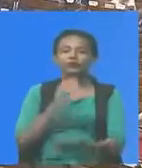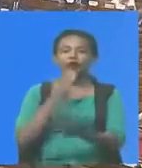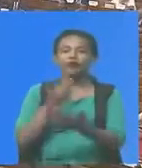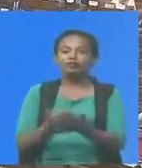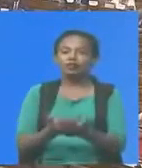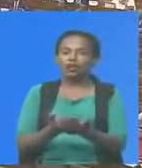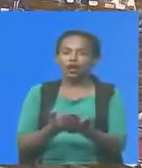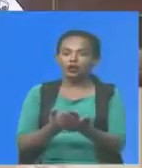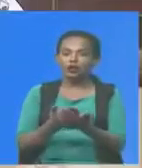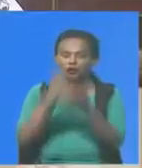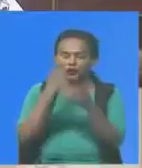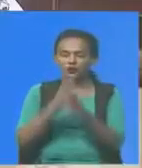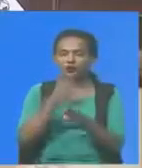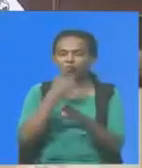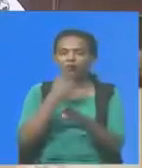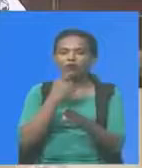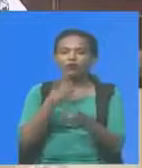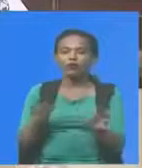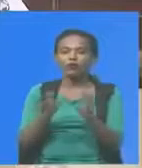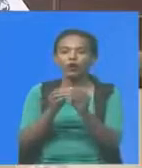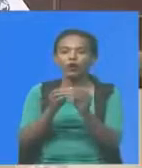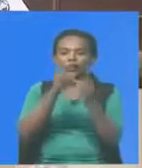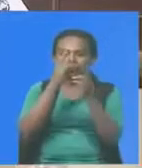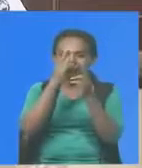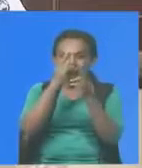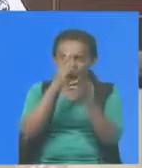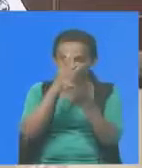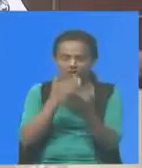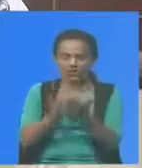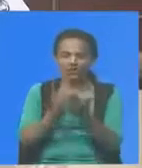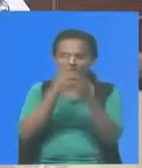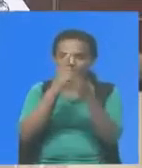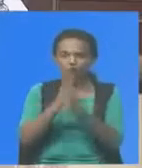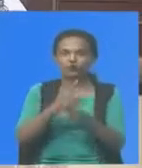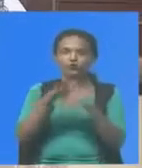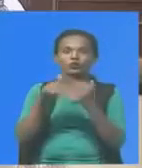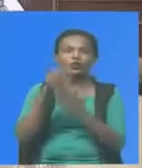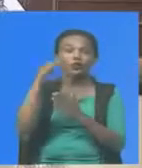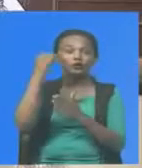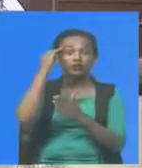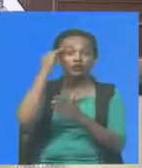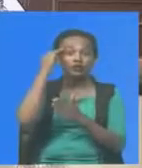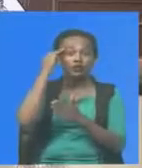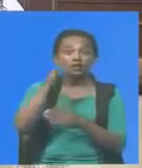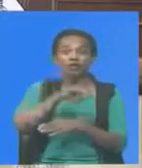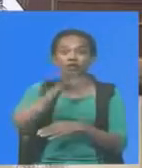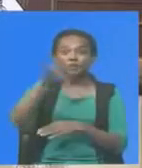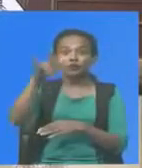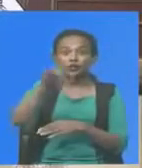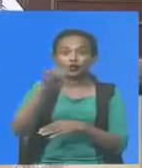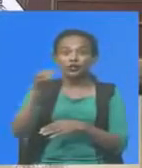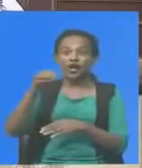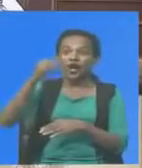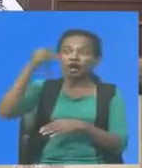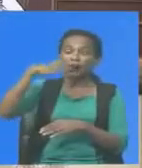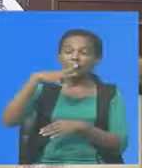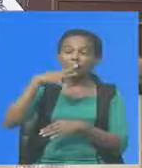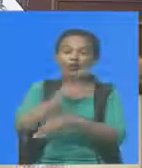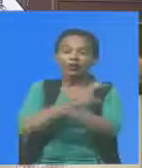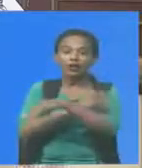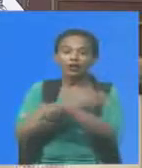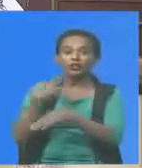አመሰግናለሁ ክብርት አፈጉባኤ። አመሰግናለሁ ክብርት ጠቅላይ ሚኒስትር። የአየር መንገድና መብራት ኃይል ወደ ግል